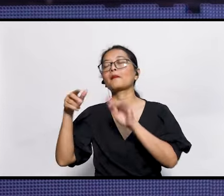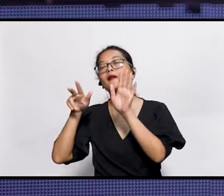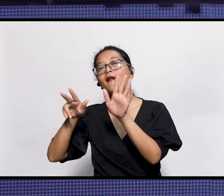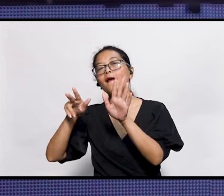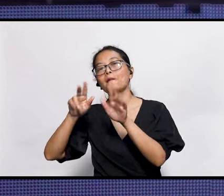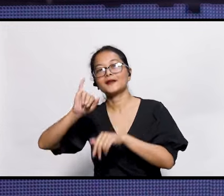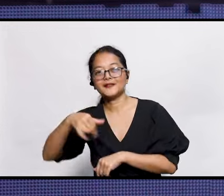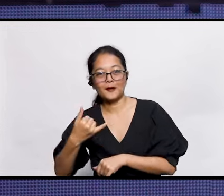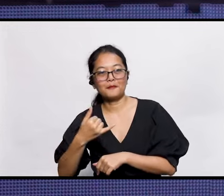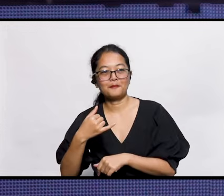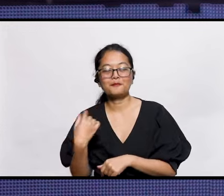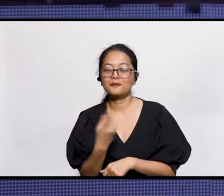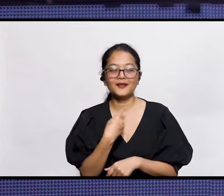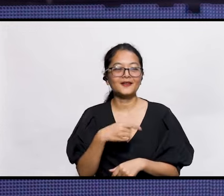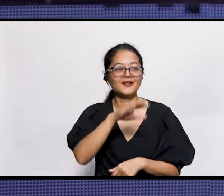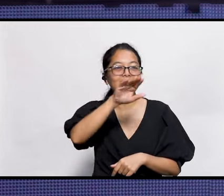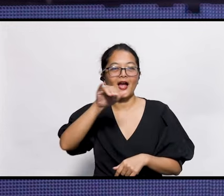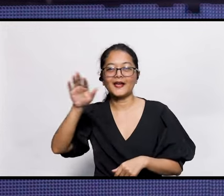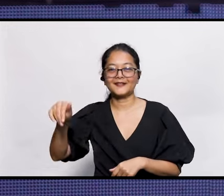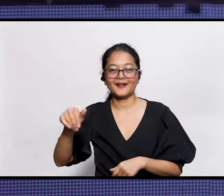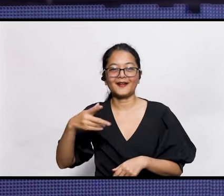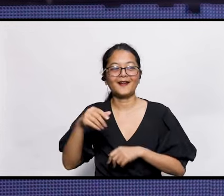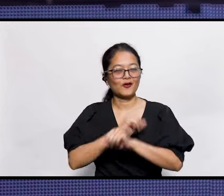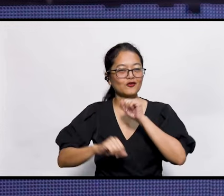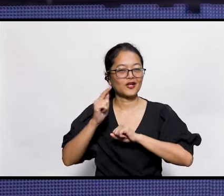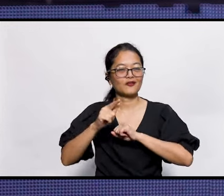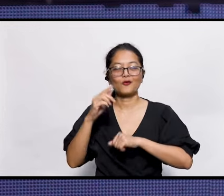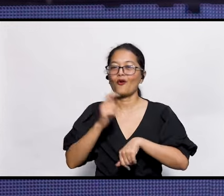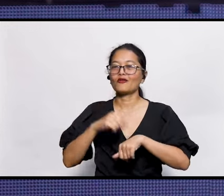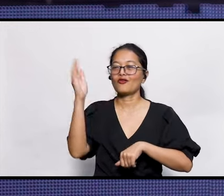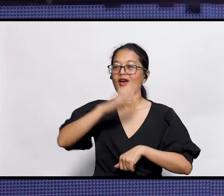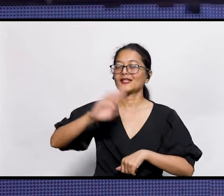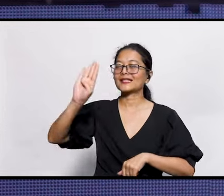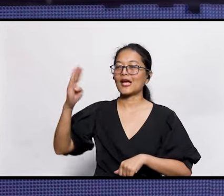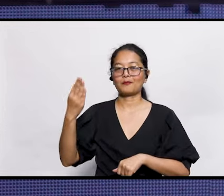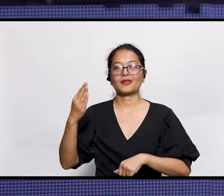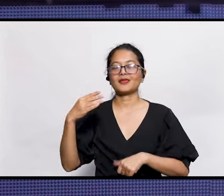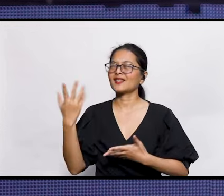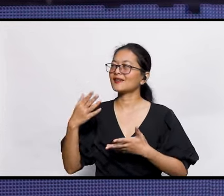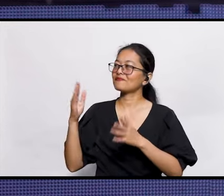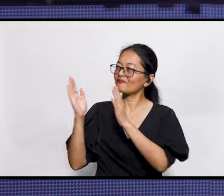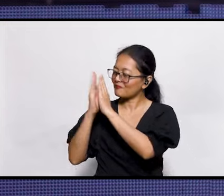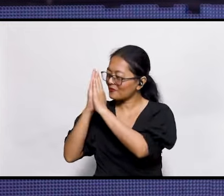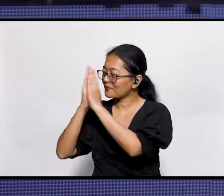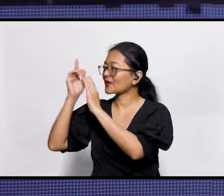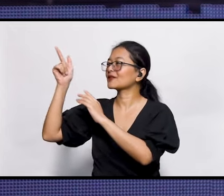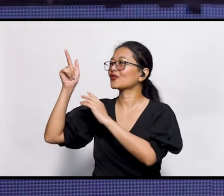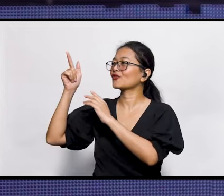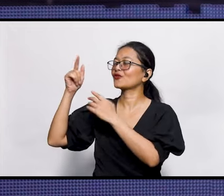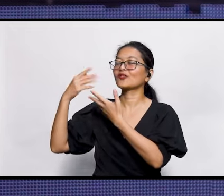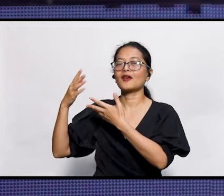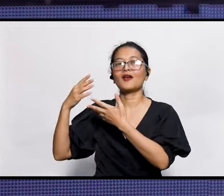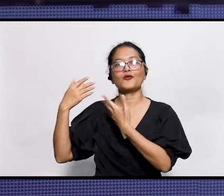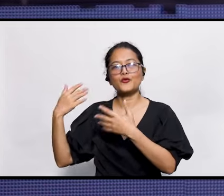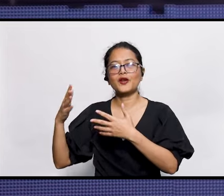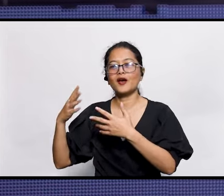kita diajak the sabbat day so praise tidak sekedar actif daripada